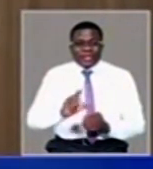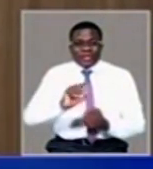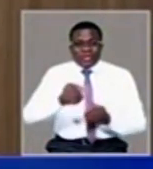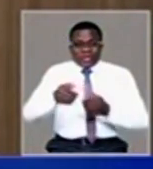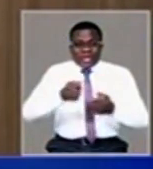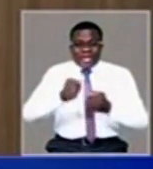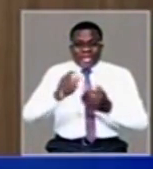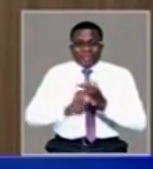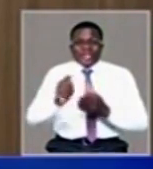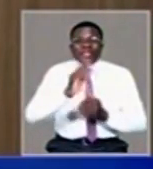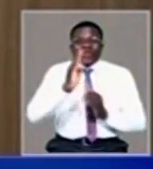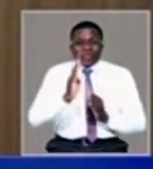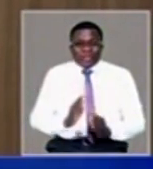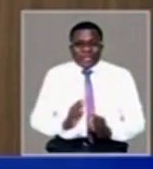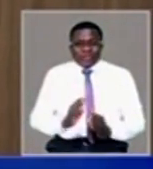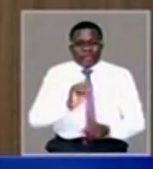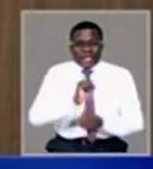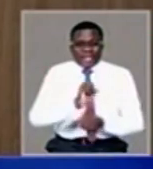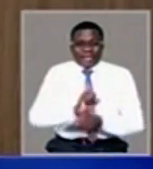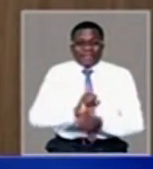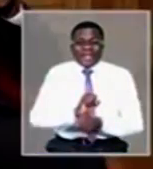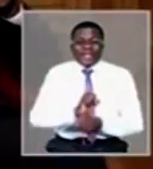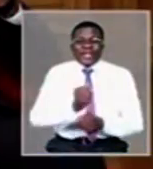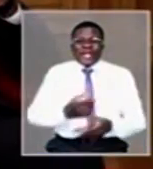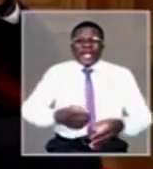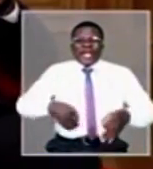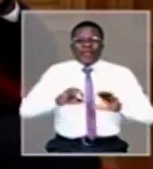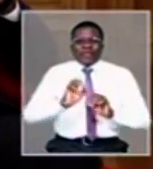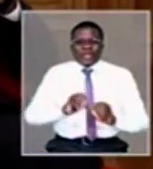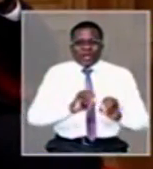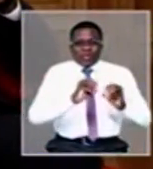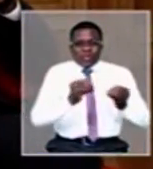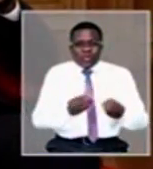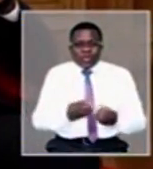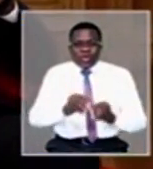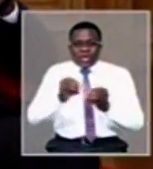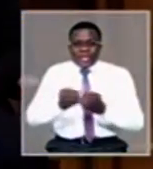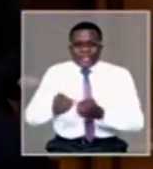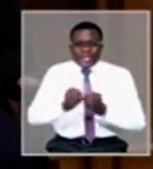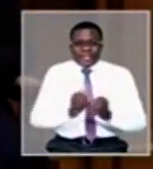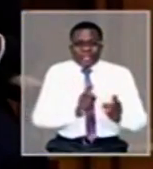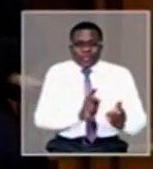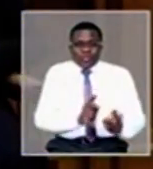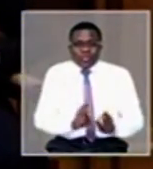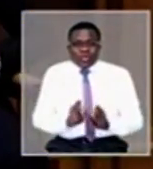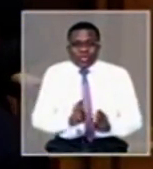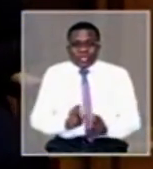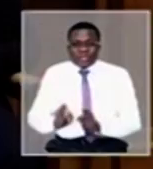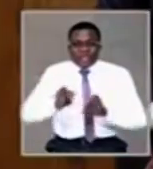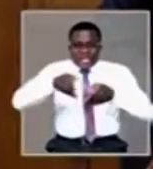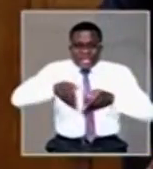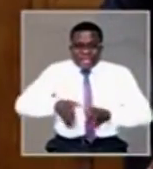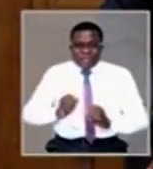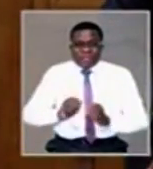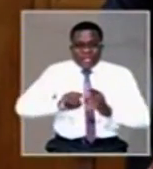L'administration béninoise a fait un travail tout à fait remarquable pour organiser l'ensemble du processus qui permettra